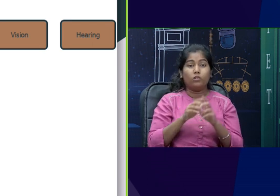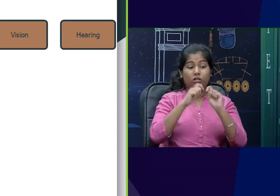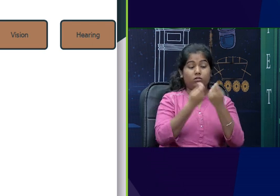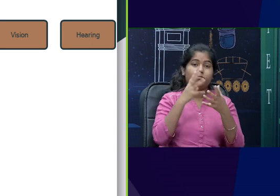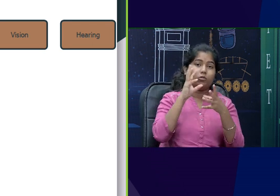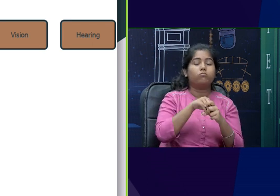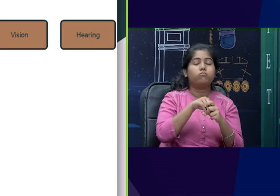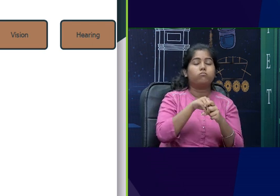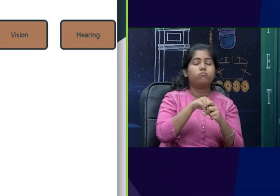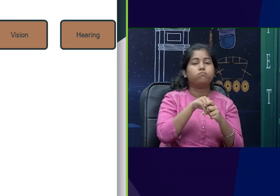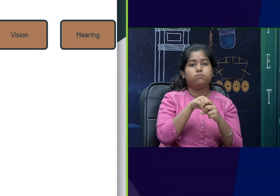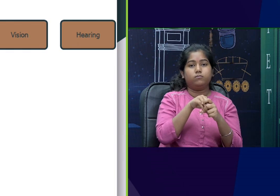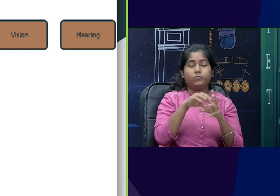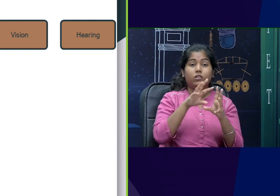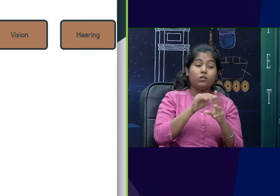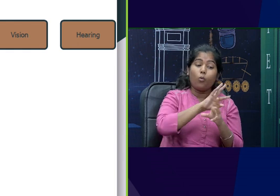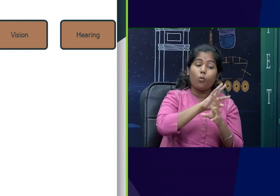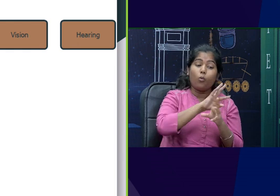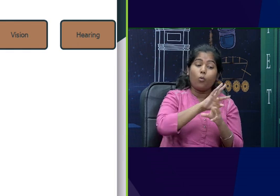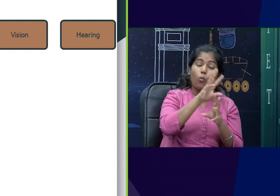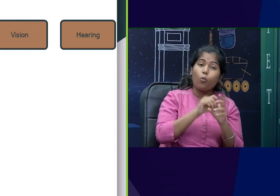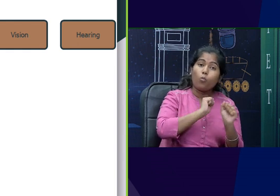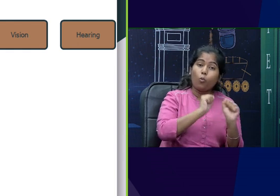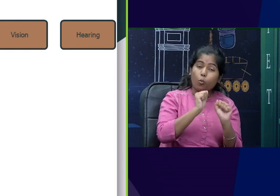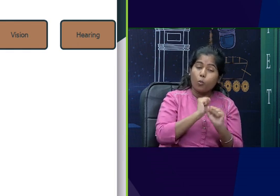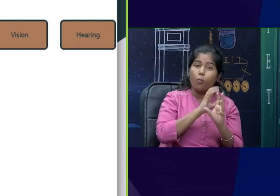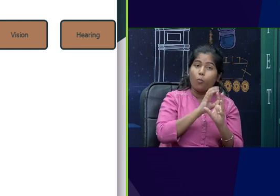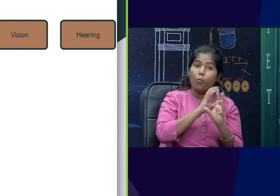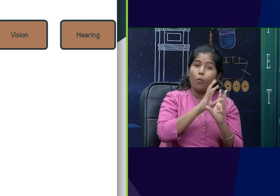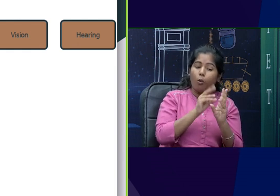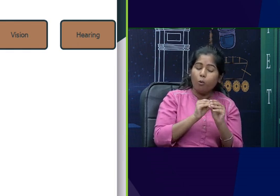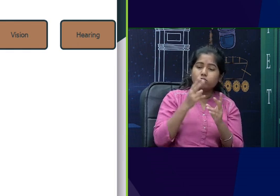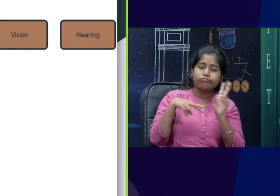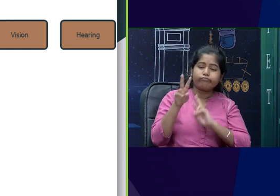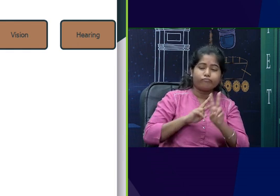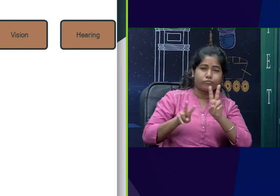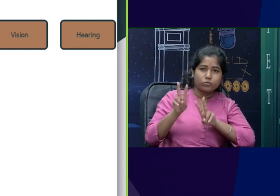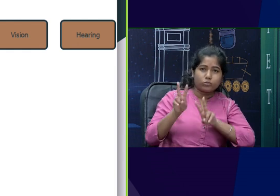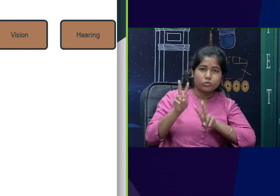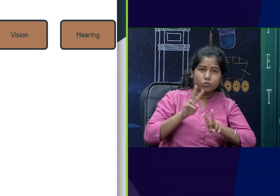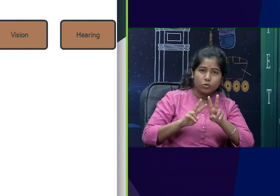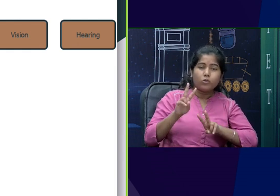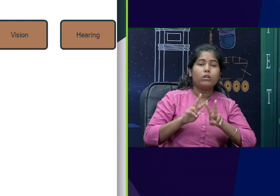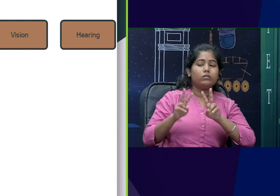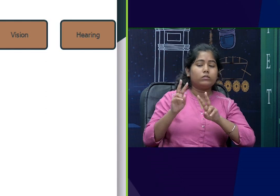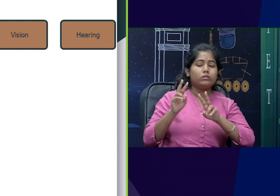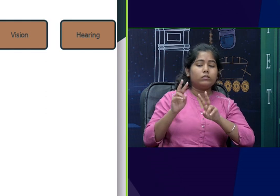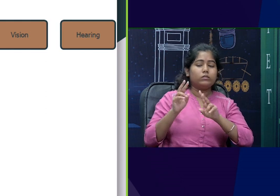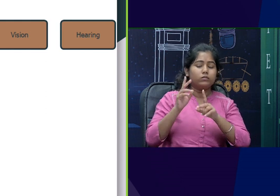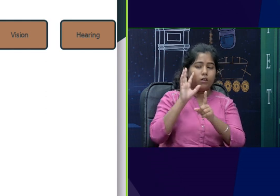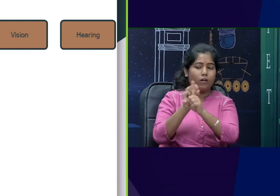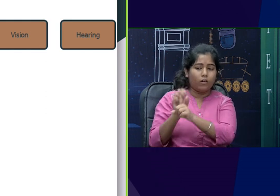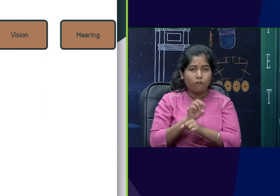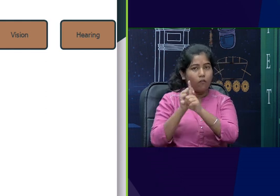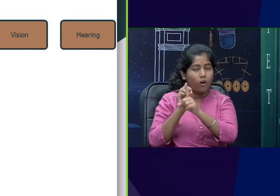उसमें इंक्लूड है कि सभी अपना कंट्रीब्यूशन और अपना स्पेशलाइजेशन यूज करके जो है बच्चे के इन एरिया का सही से आइडेंटिफाई करेंगे